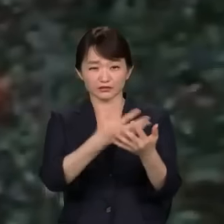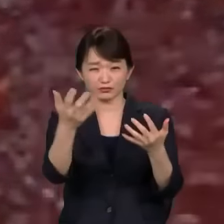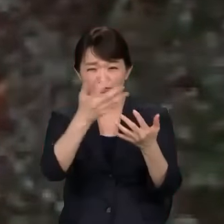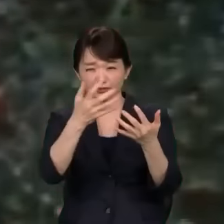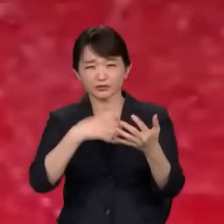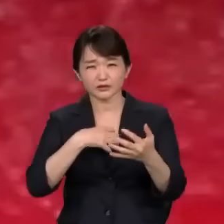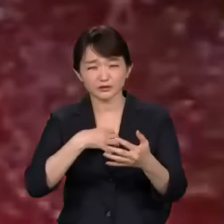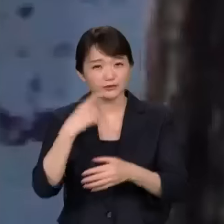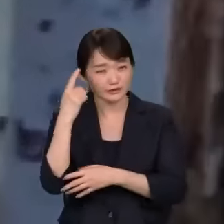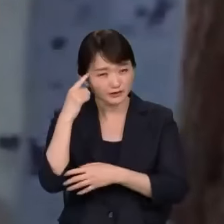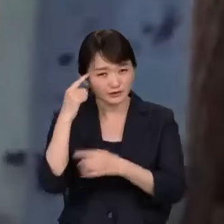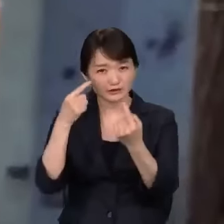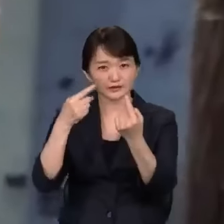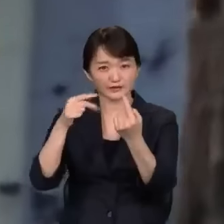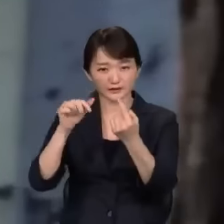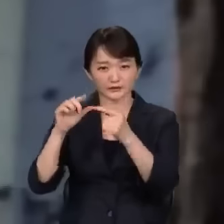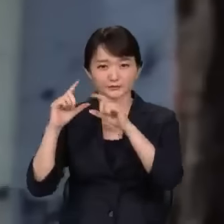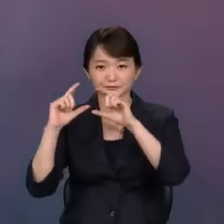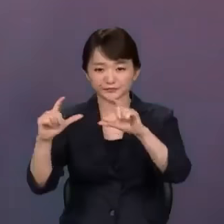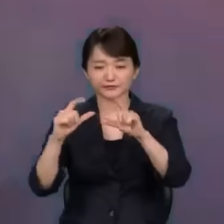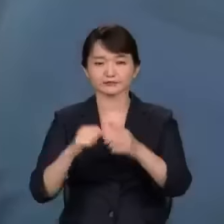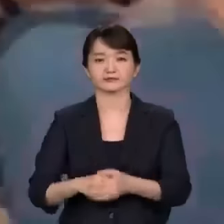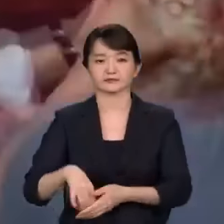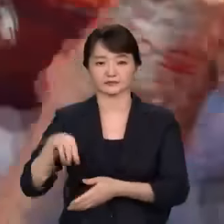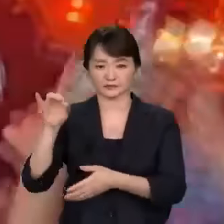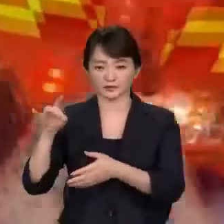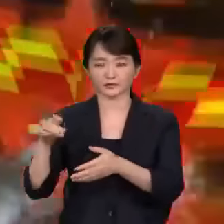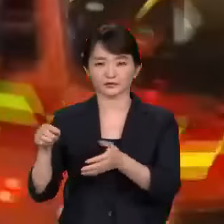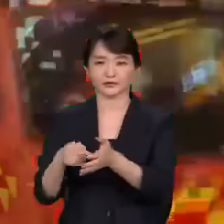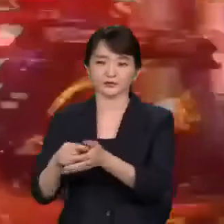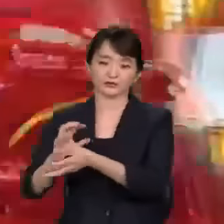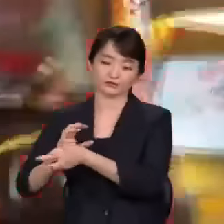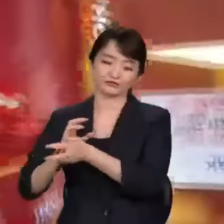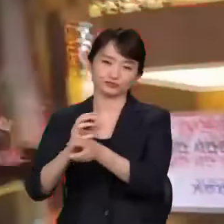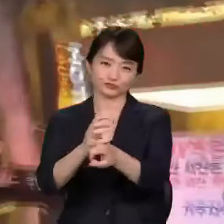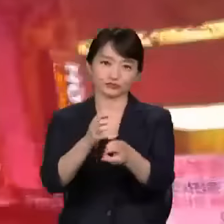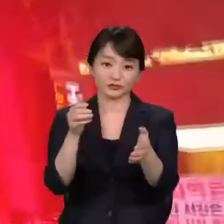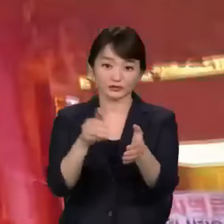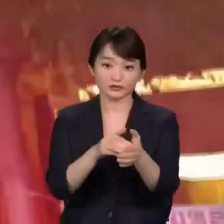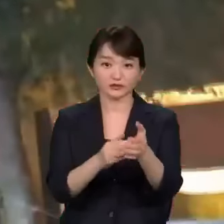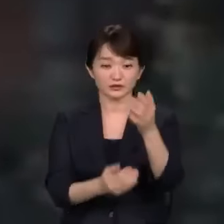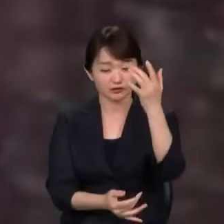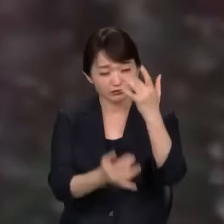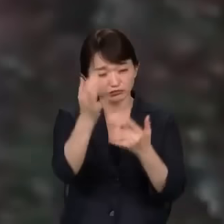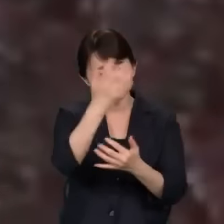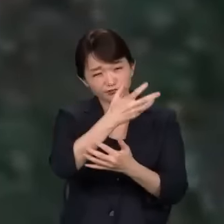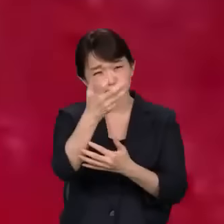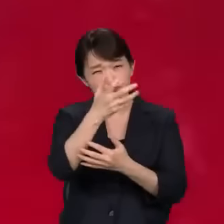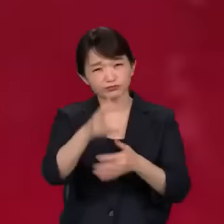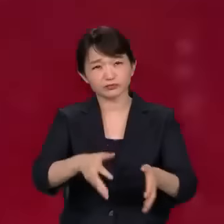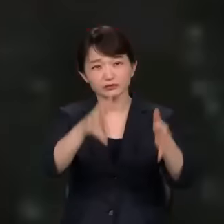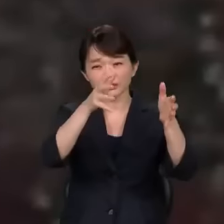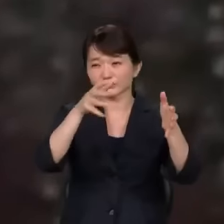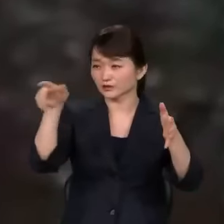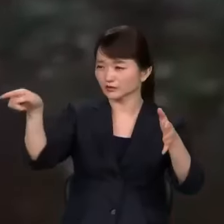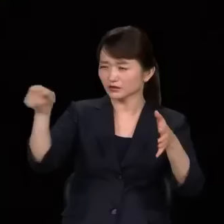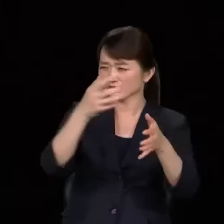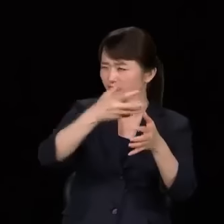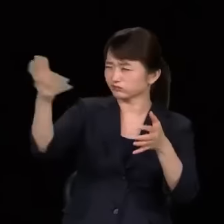발령합니다. 첫 신고 4분 만에 선발대가 현장에 도착합니다. 불길과 연기는 이미 건물 반대편까지